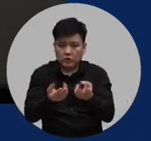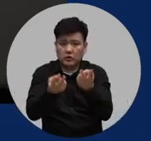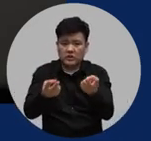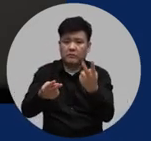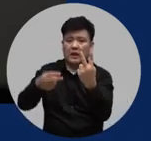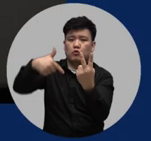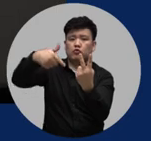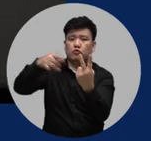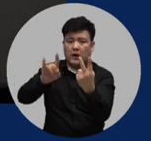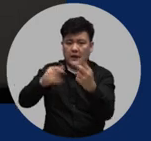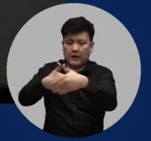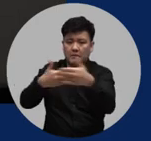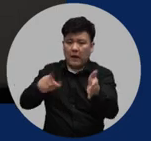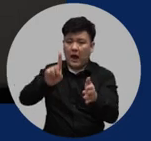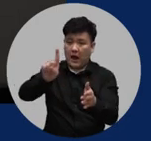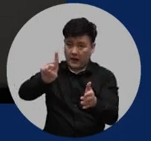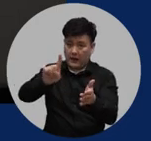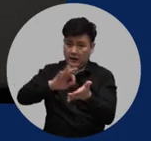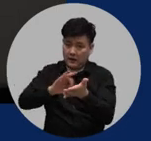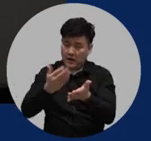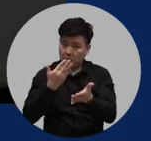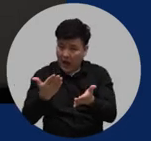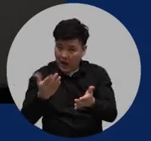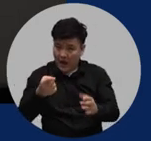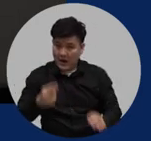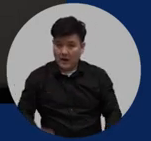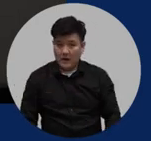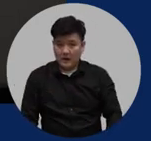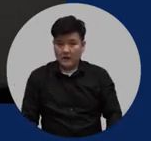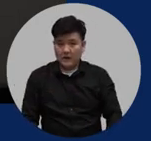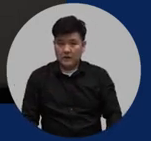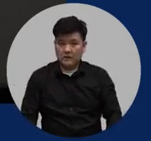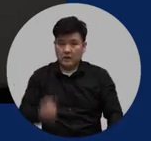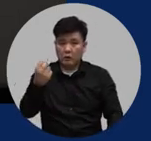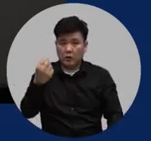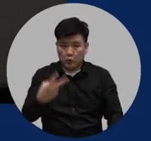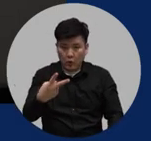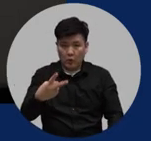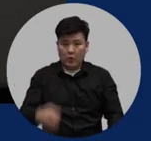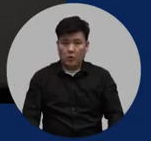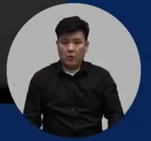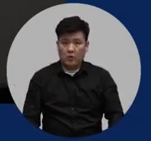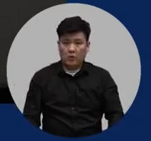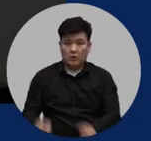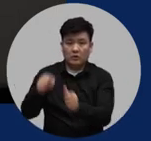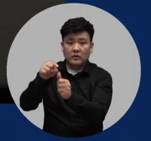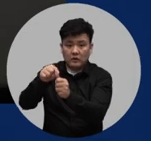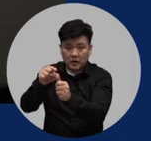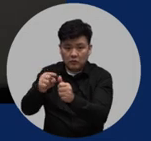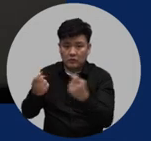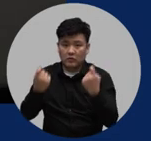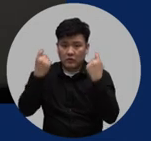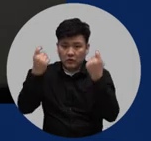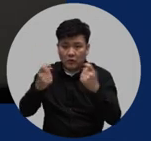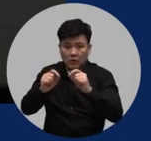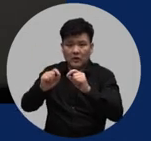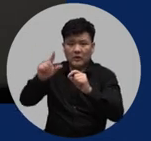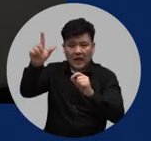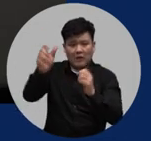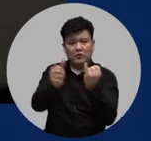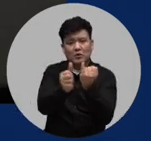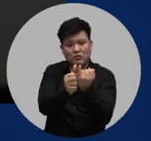침대가 2개 딸린 트윈 객실을 쓸 수 있겠냐고 물었습니다. 또한 난쟁이 1은 여행객들이